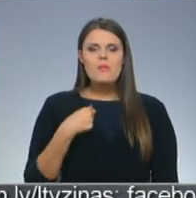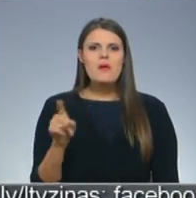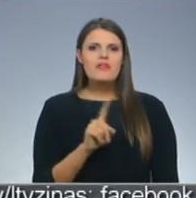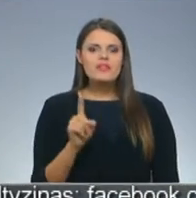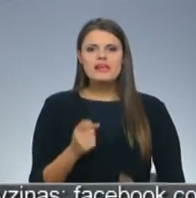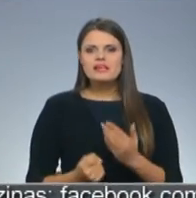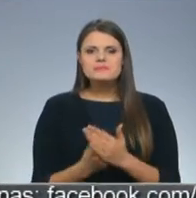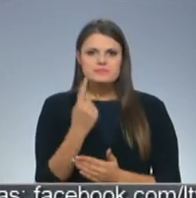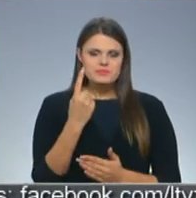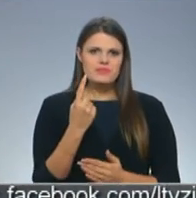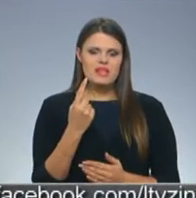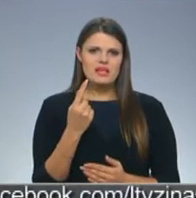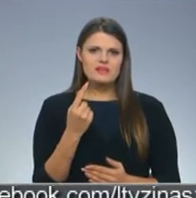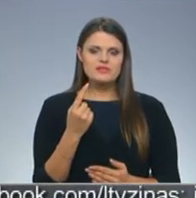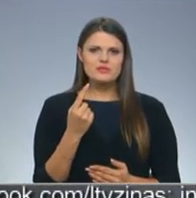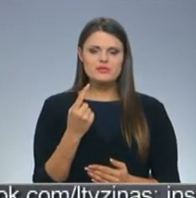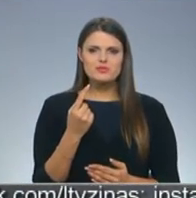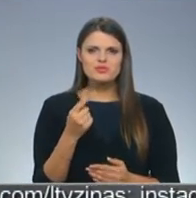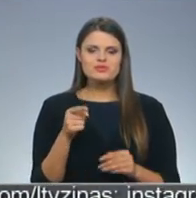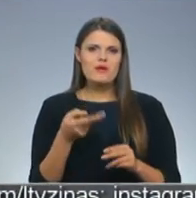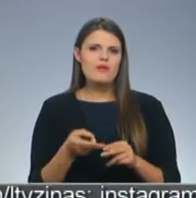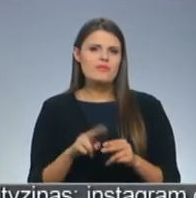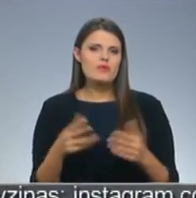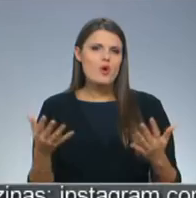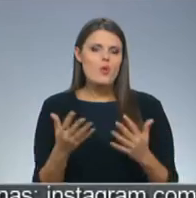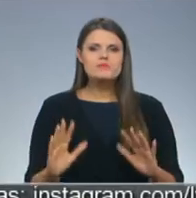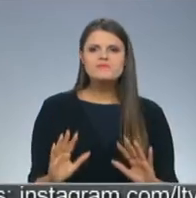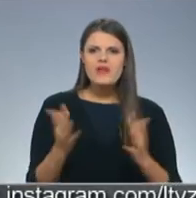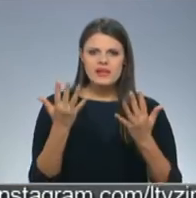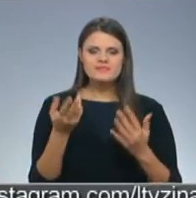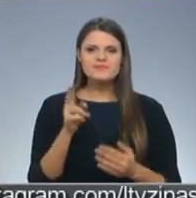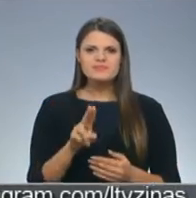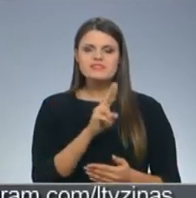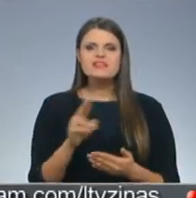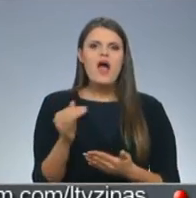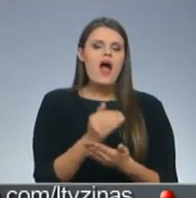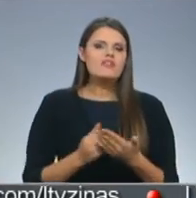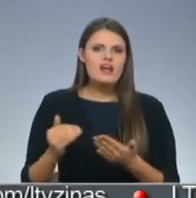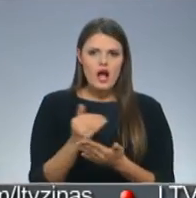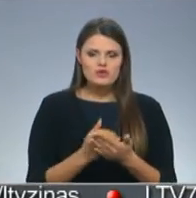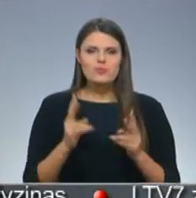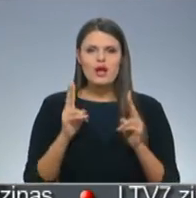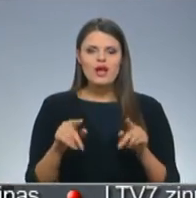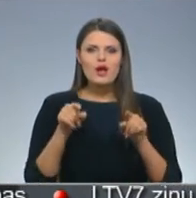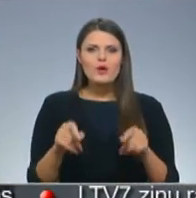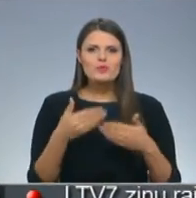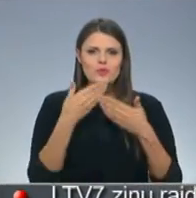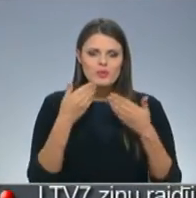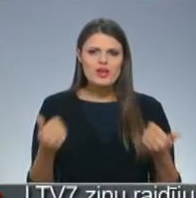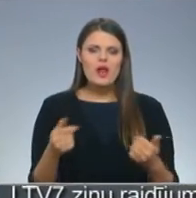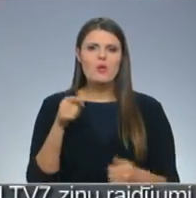radījusi nosacīt tādu kaut kādu veiksmi un neatkārtojamību, ka tur nav tās